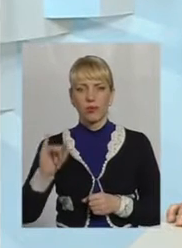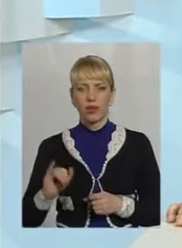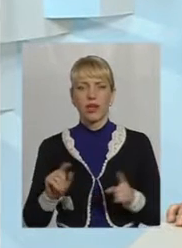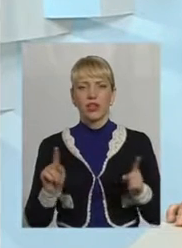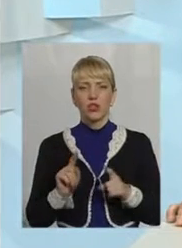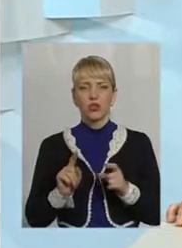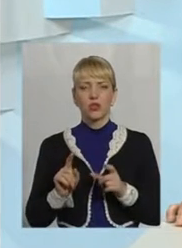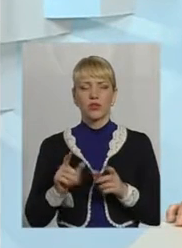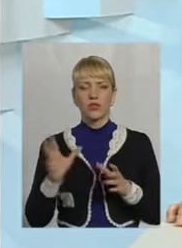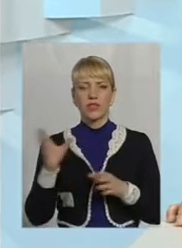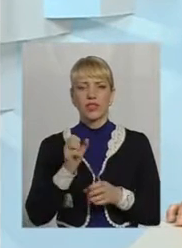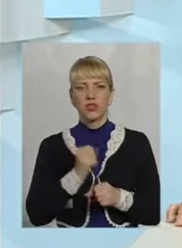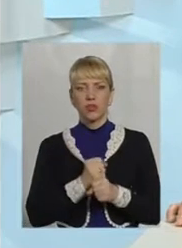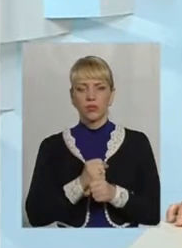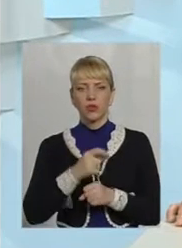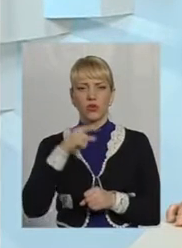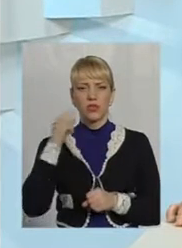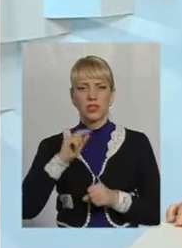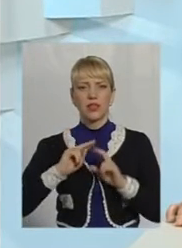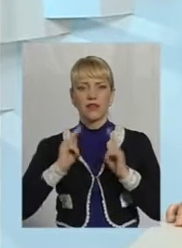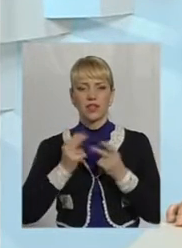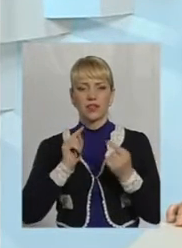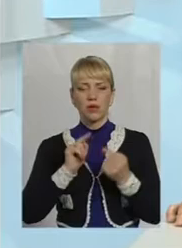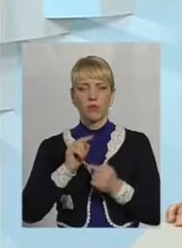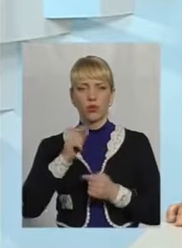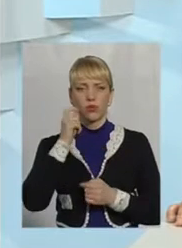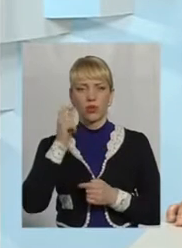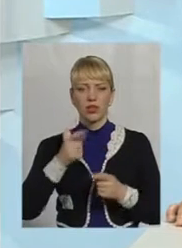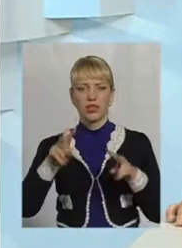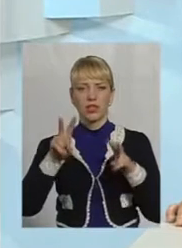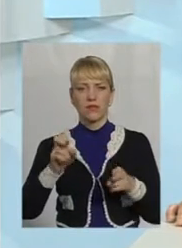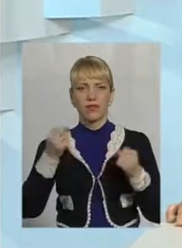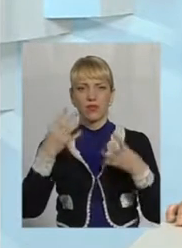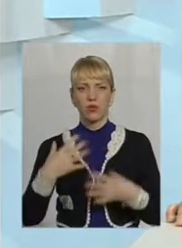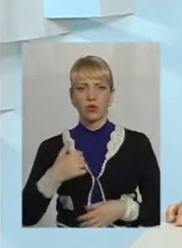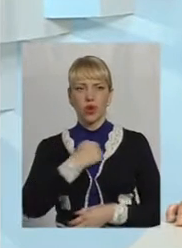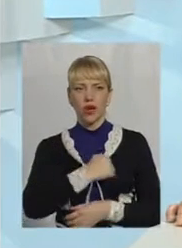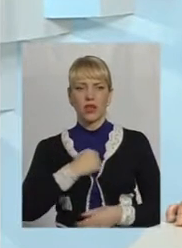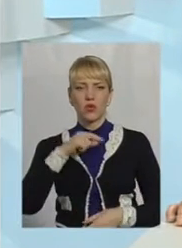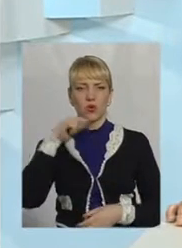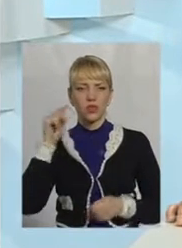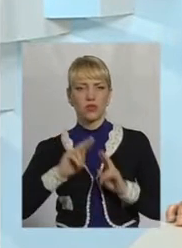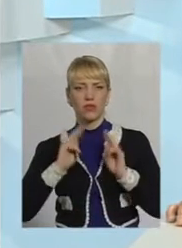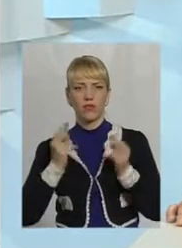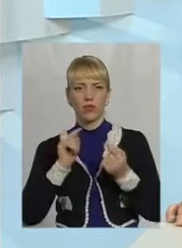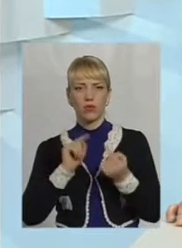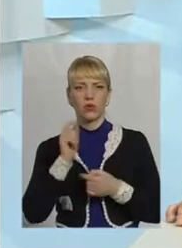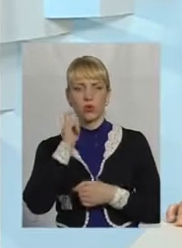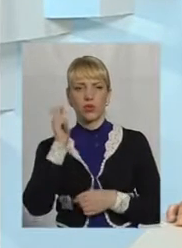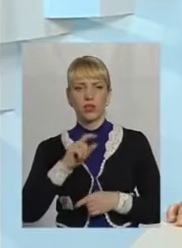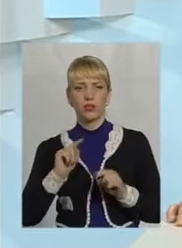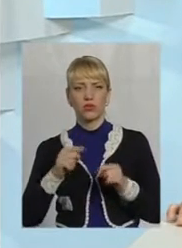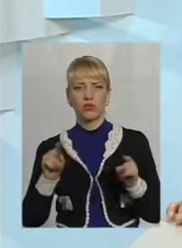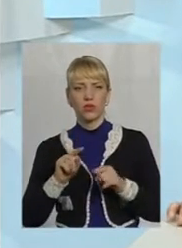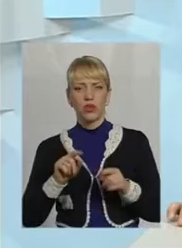що робить Російська Федерація проти України, називається дуже просто – агресія Російської Федерації проти України. Тому